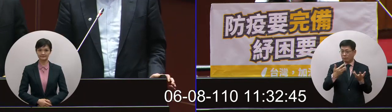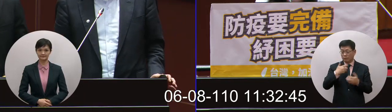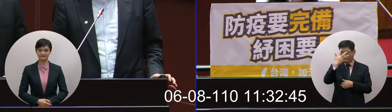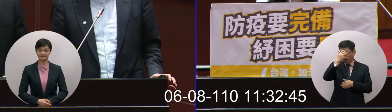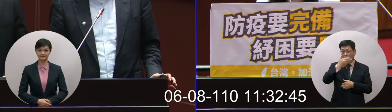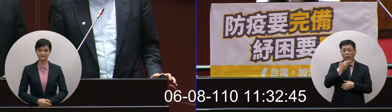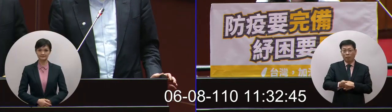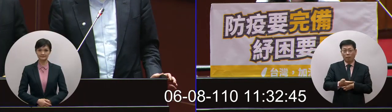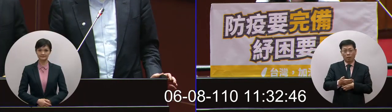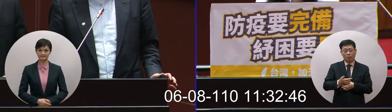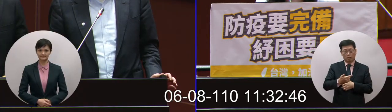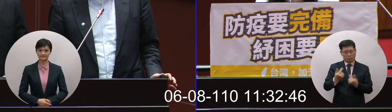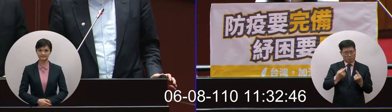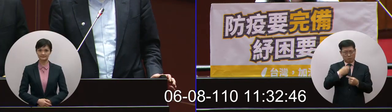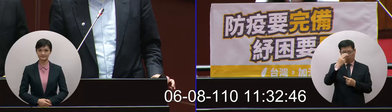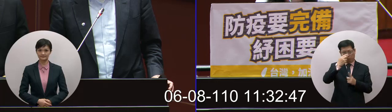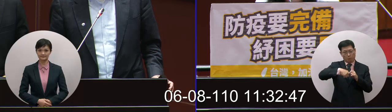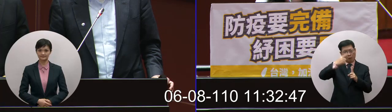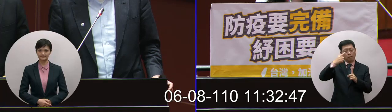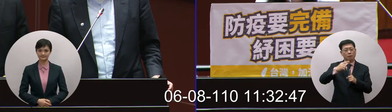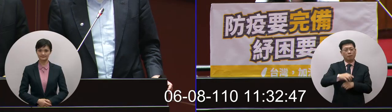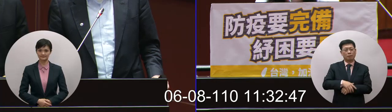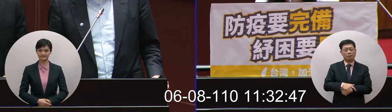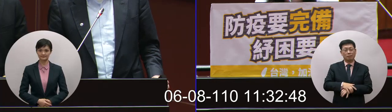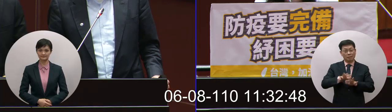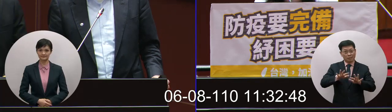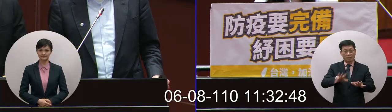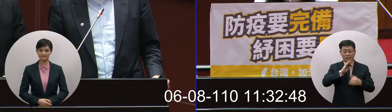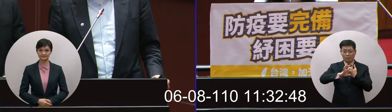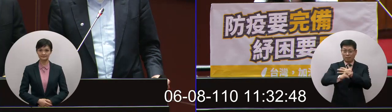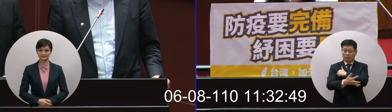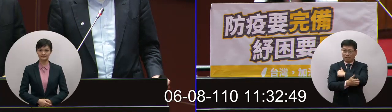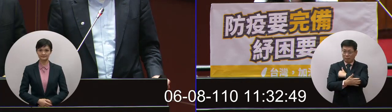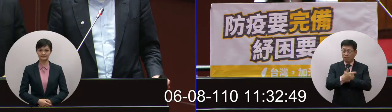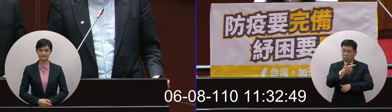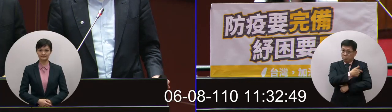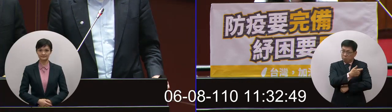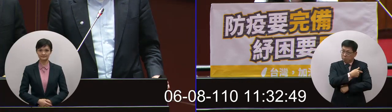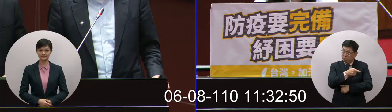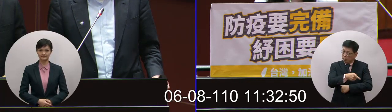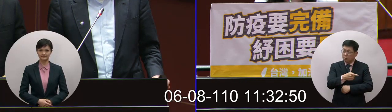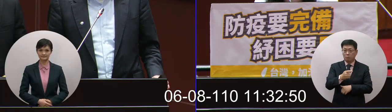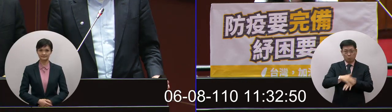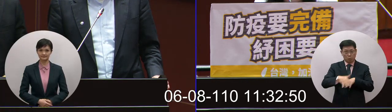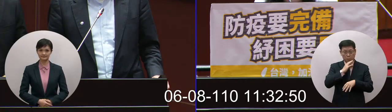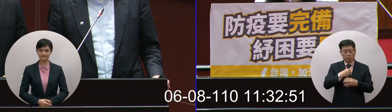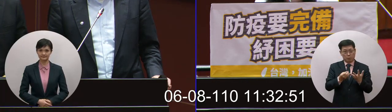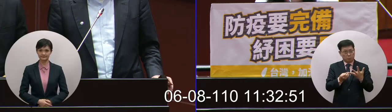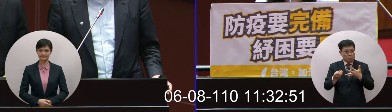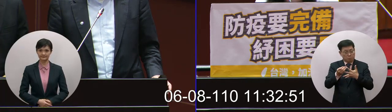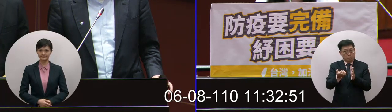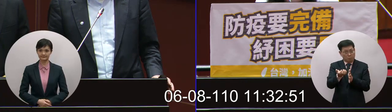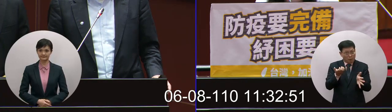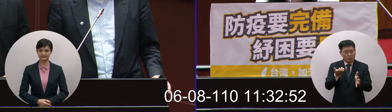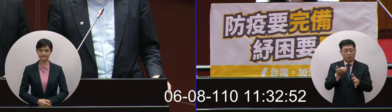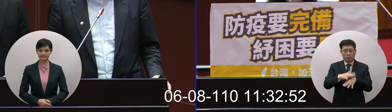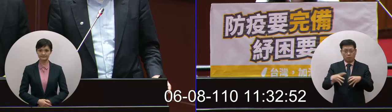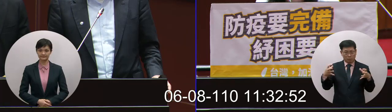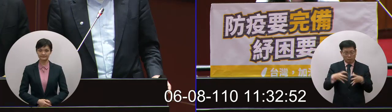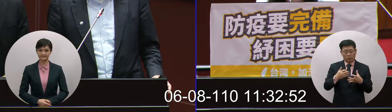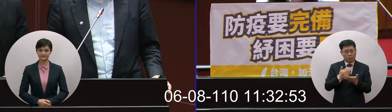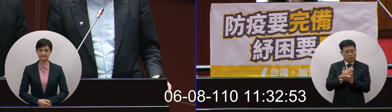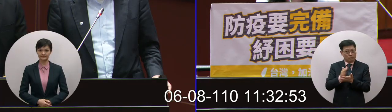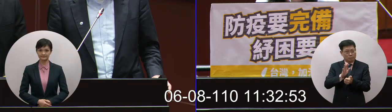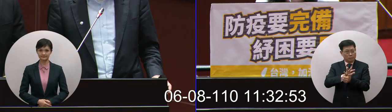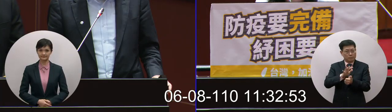者的部分，现在比较可能是高风险的族群的情况下，在这个移工的疫苗的注射的接种的部分，会不会往前调整？又或者是不是会一起来看待这